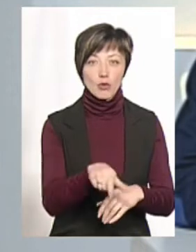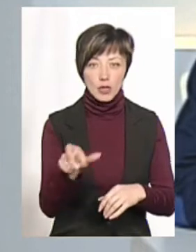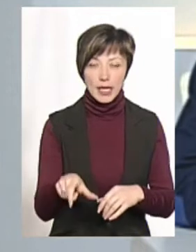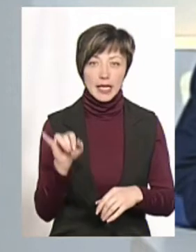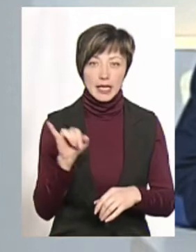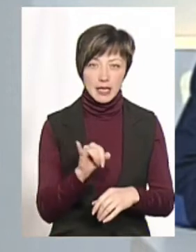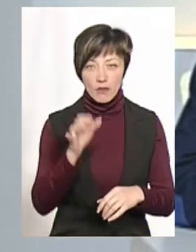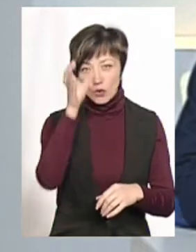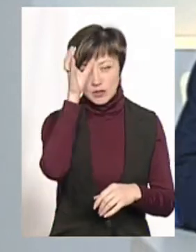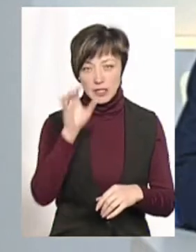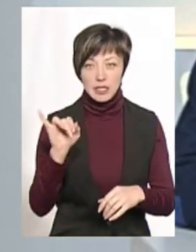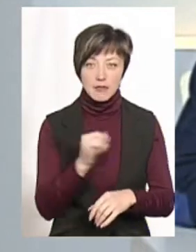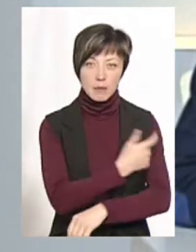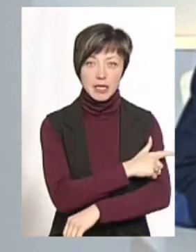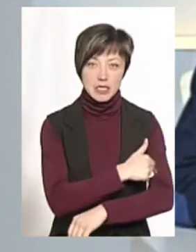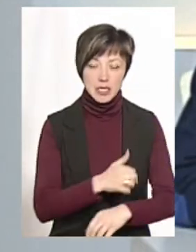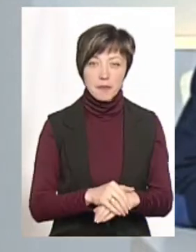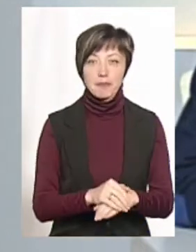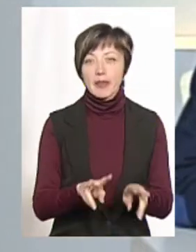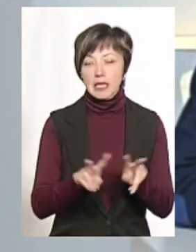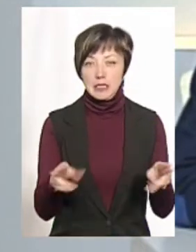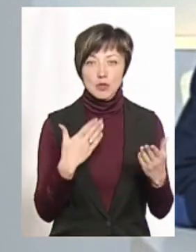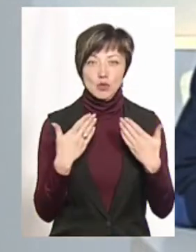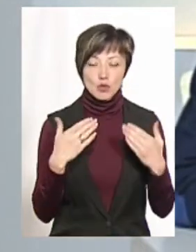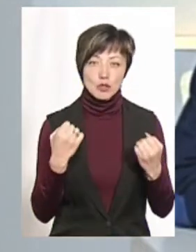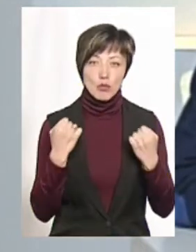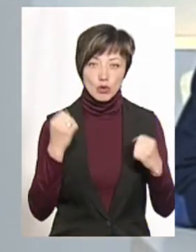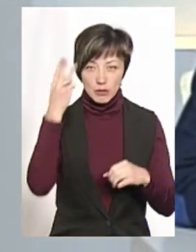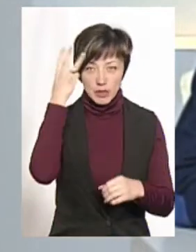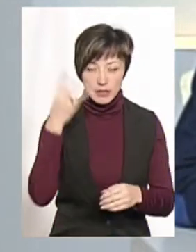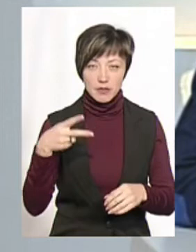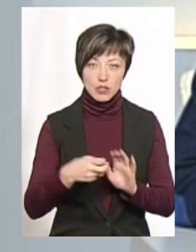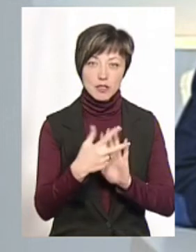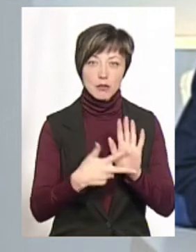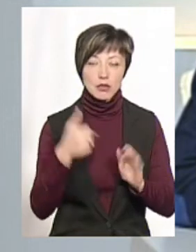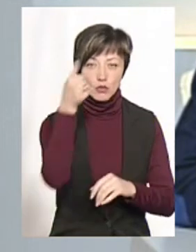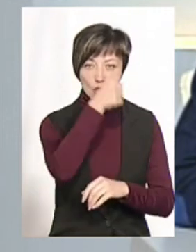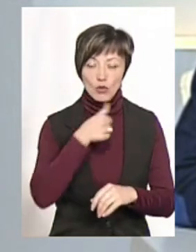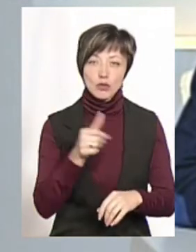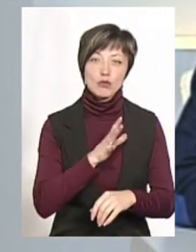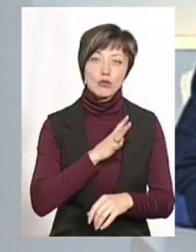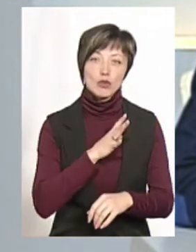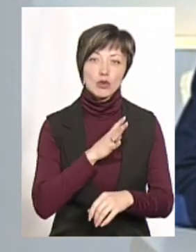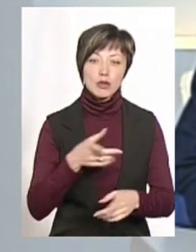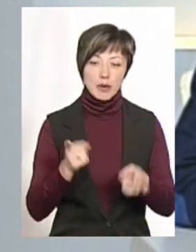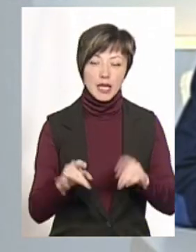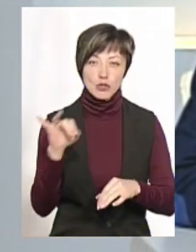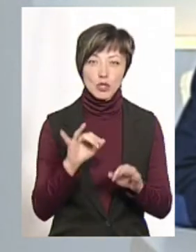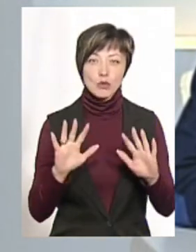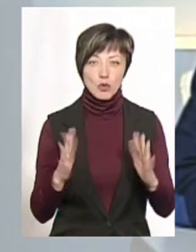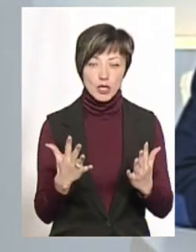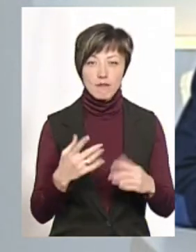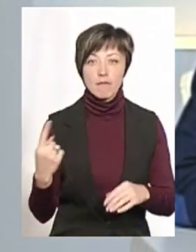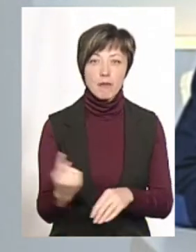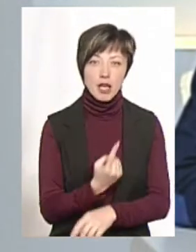людей і в освіті, і в медицині. Те саме стосується спорту. У Хмельницькому 2018 році була, направду, історична